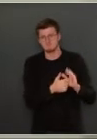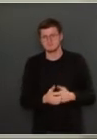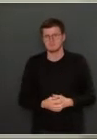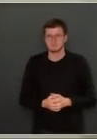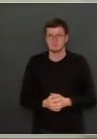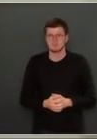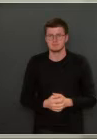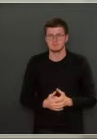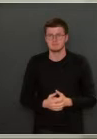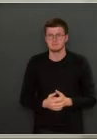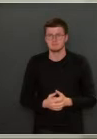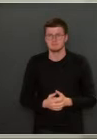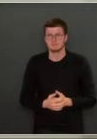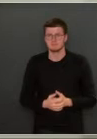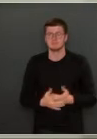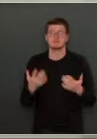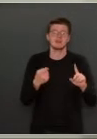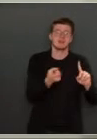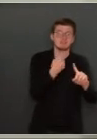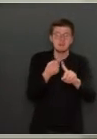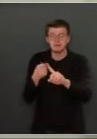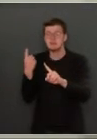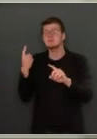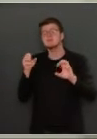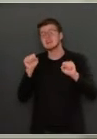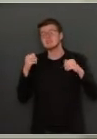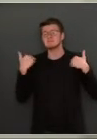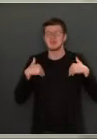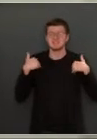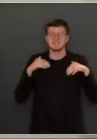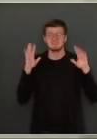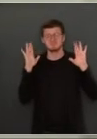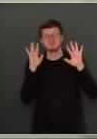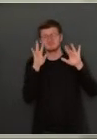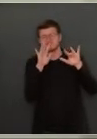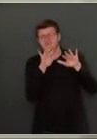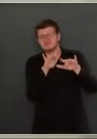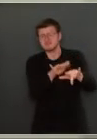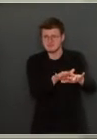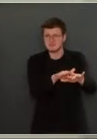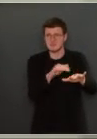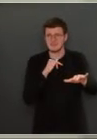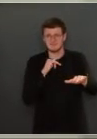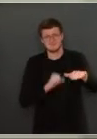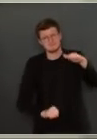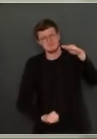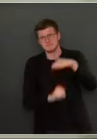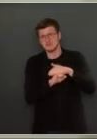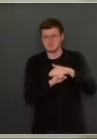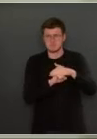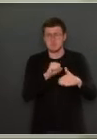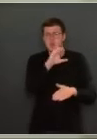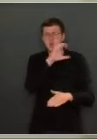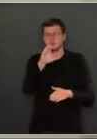elk geval zullen evenementen die veel publiek aantrekken strikt beperkt zijn tot 100 mensen